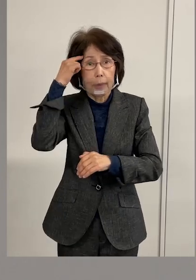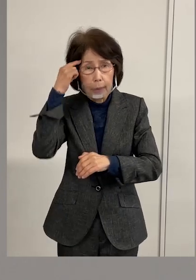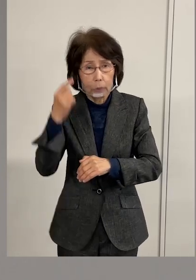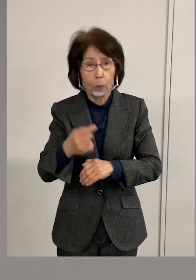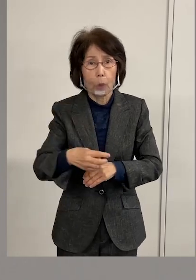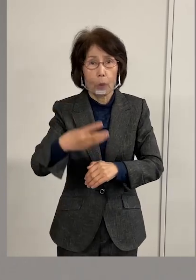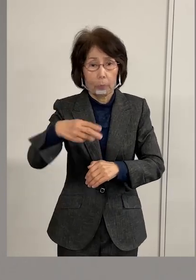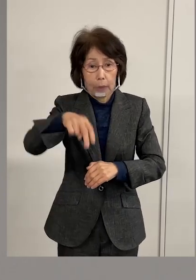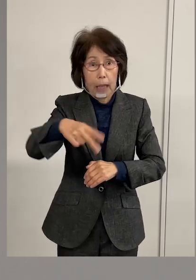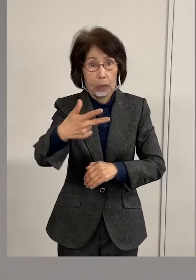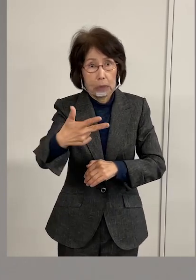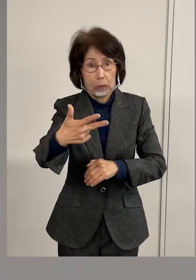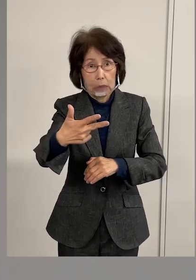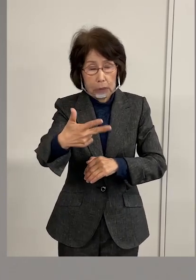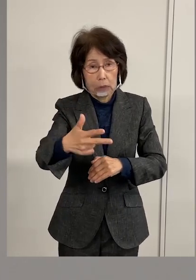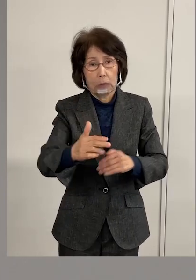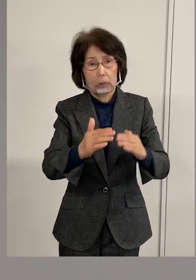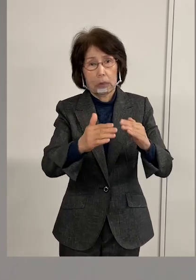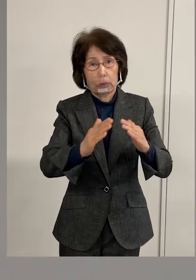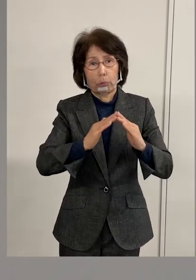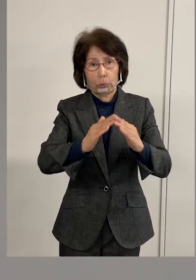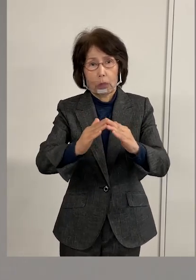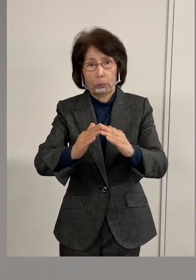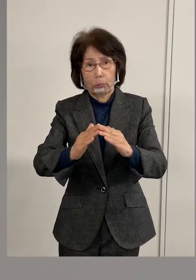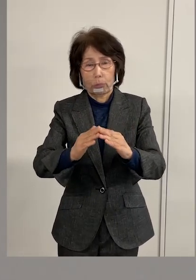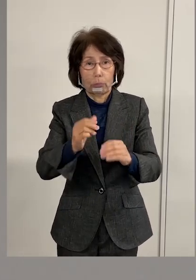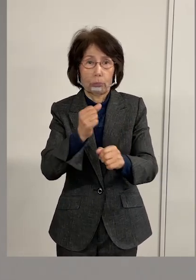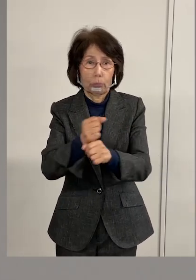なというふうには思ってます。それで、